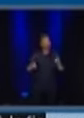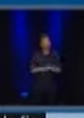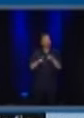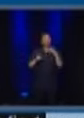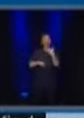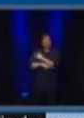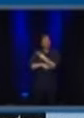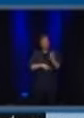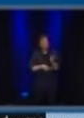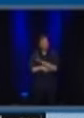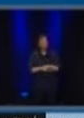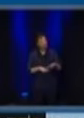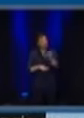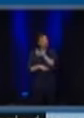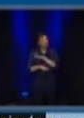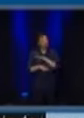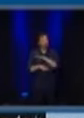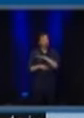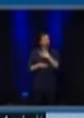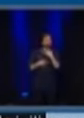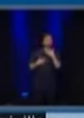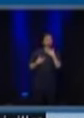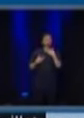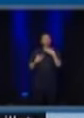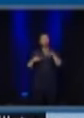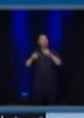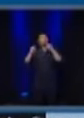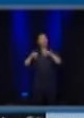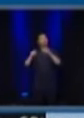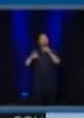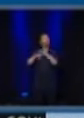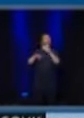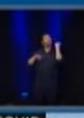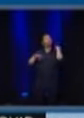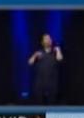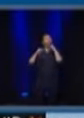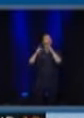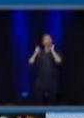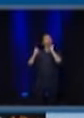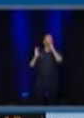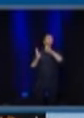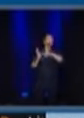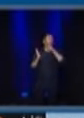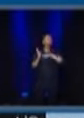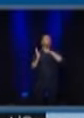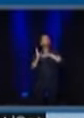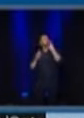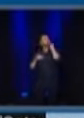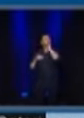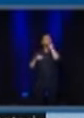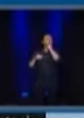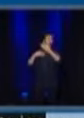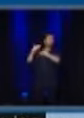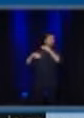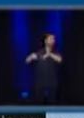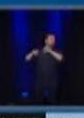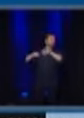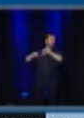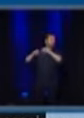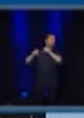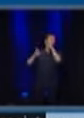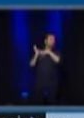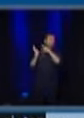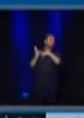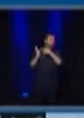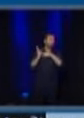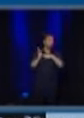avait vu là, que la Grande-Bretagne était stabilisée depuis un certain temps à 2000 nouveaux cas par jour. Là, on